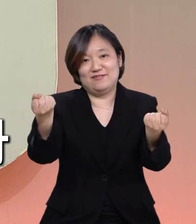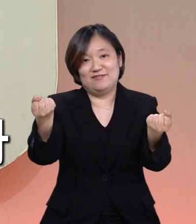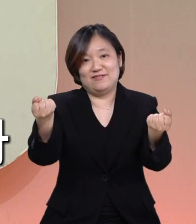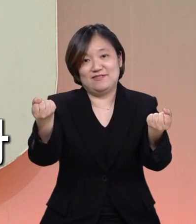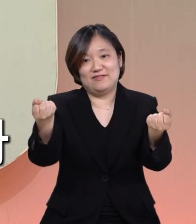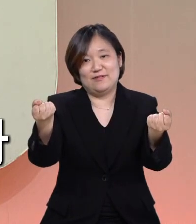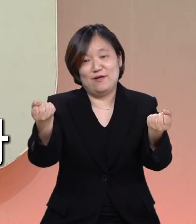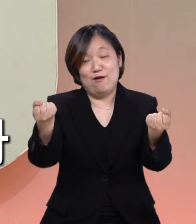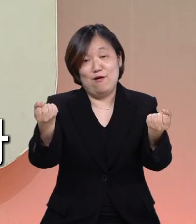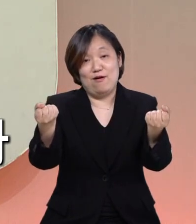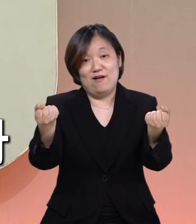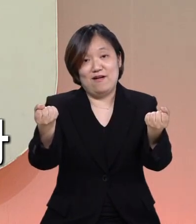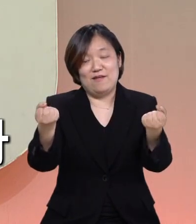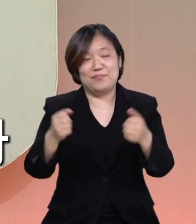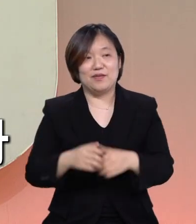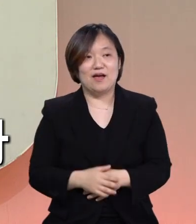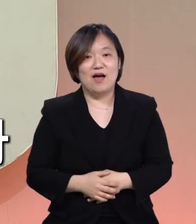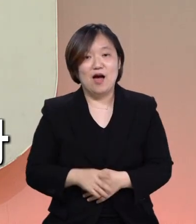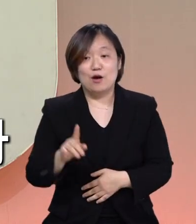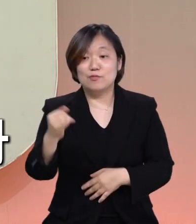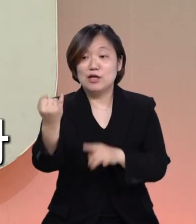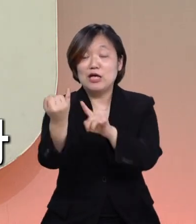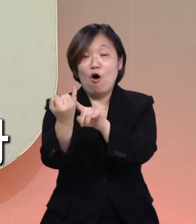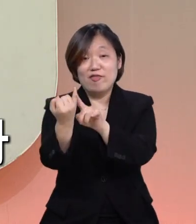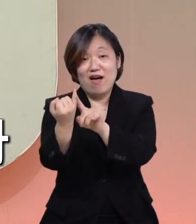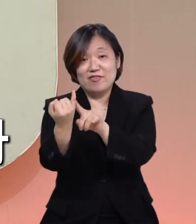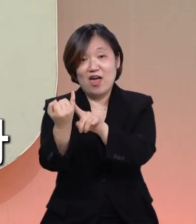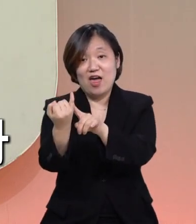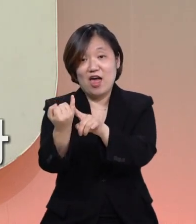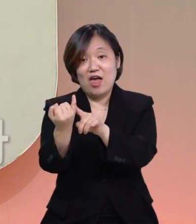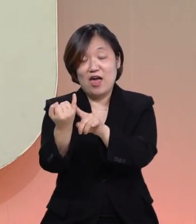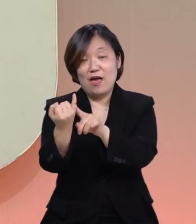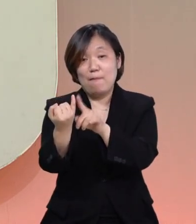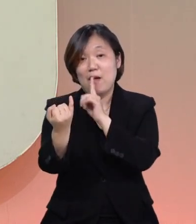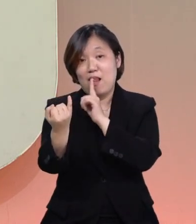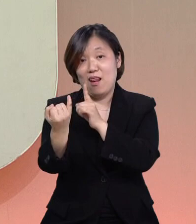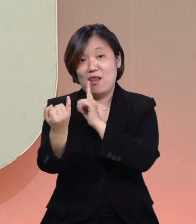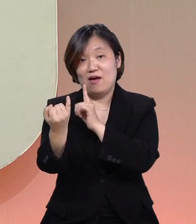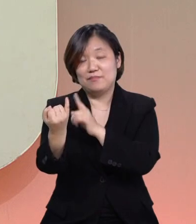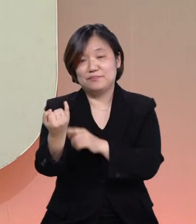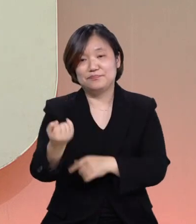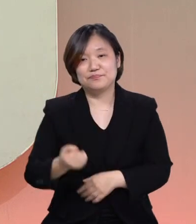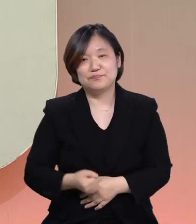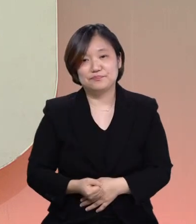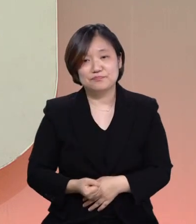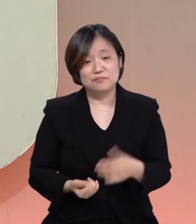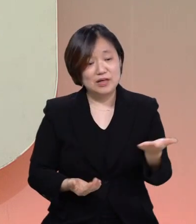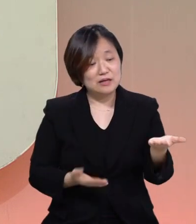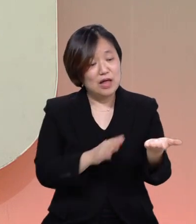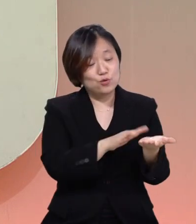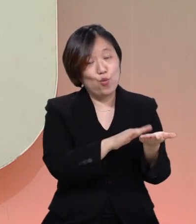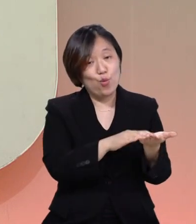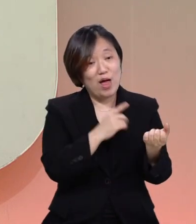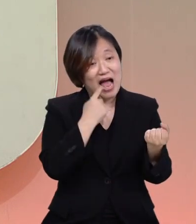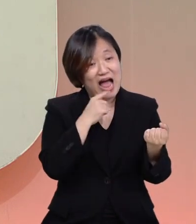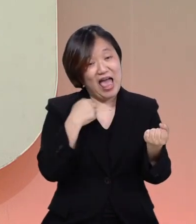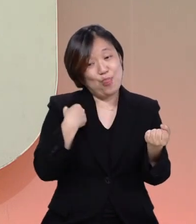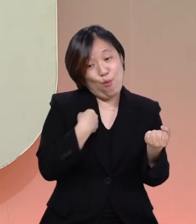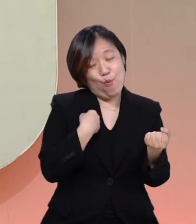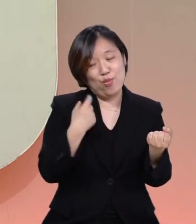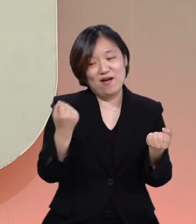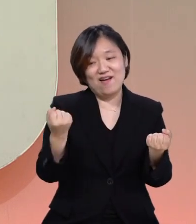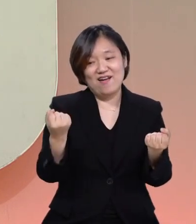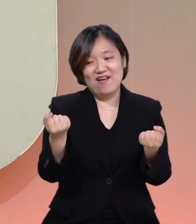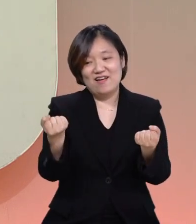있더래요 그러면서 그 1주와 그 불자님한테 그 손에 있는 그 옷을